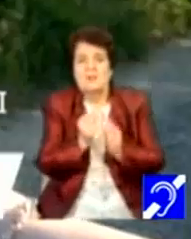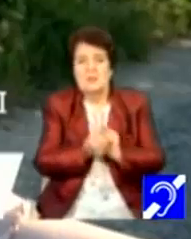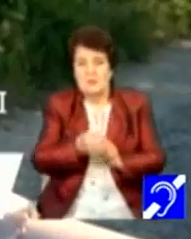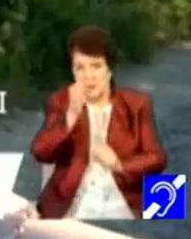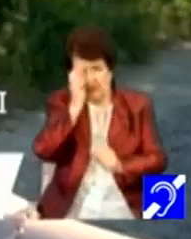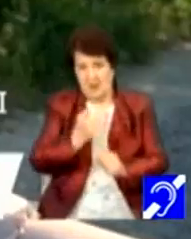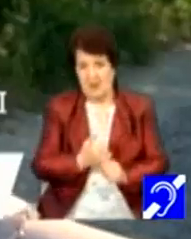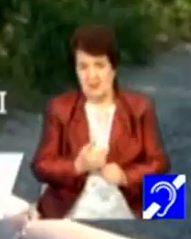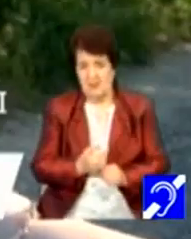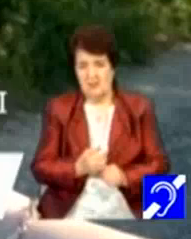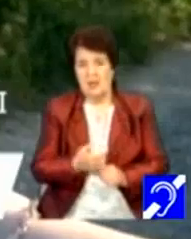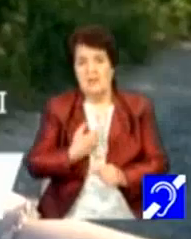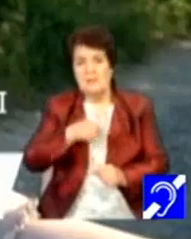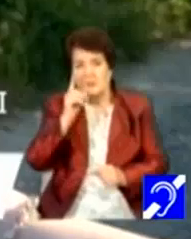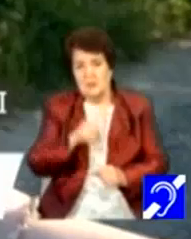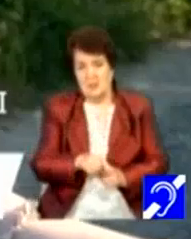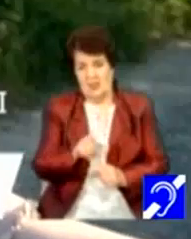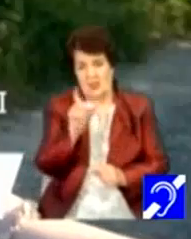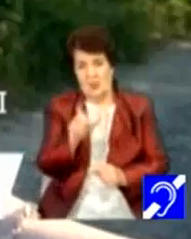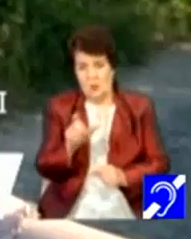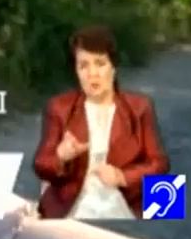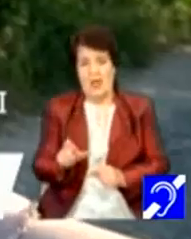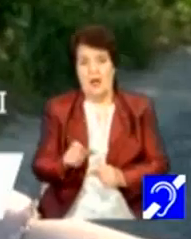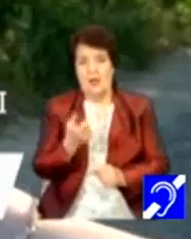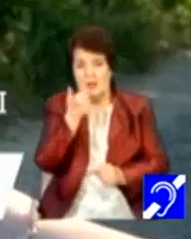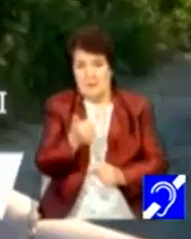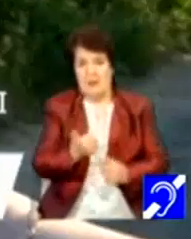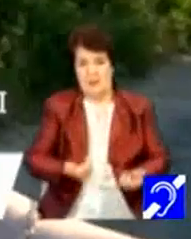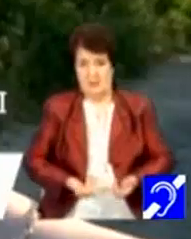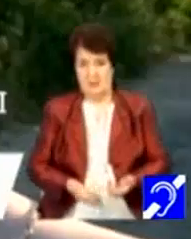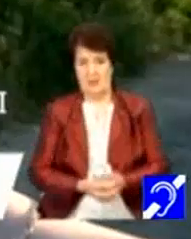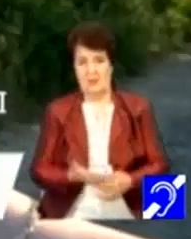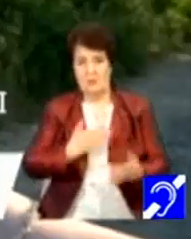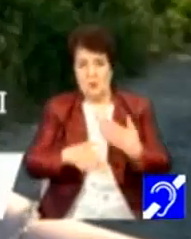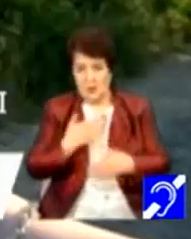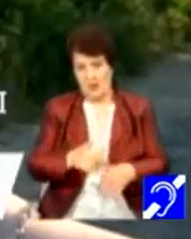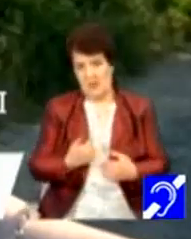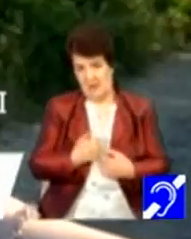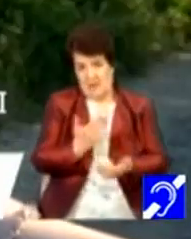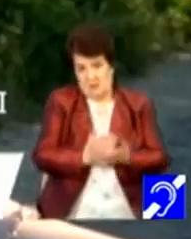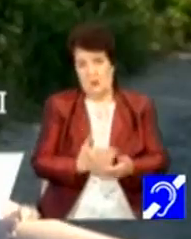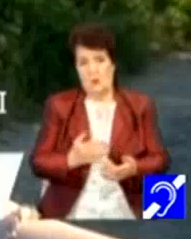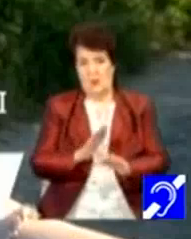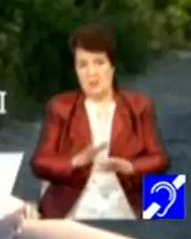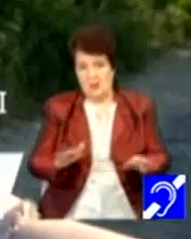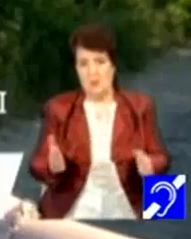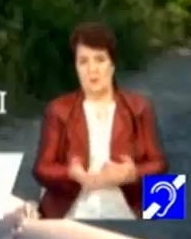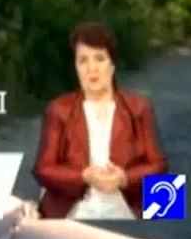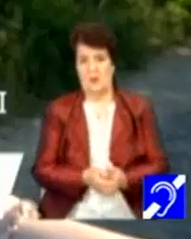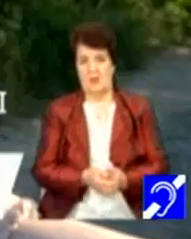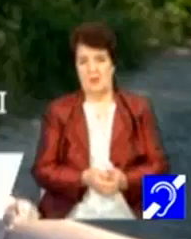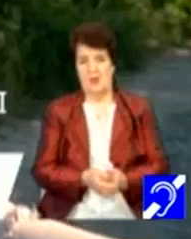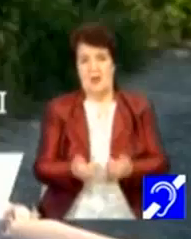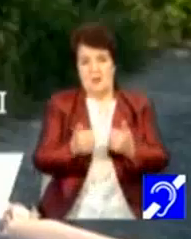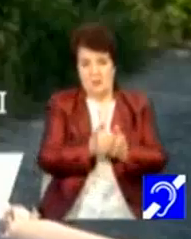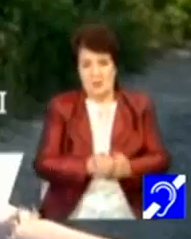цара аста. Штие лумя, кай гене, де трает. Сайбо букурии, савем шо ной букурии, дла копти, тяка.